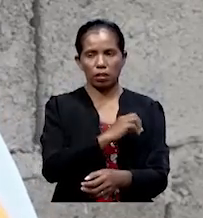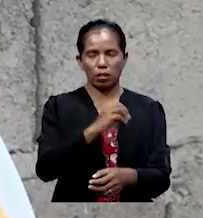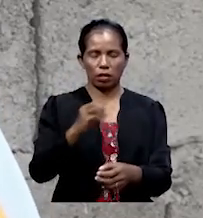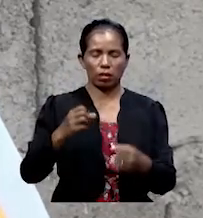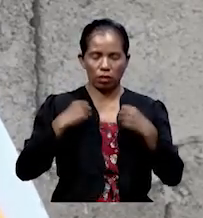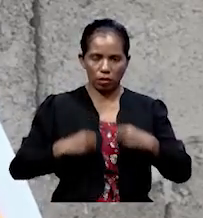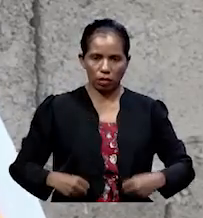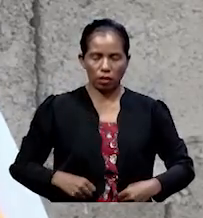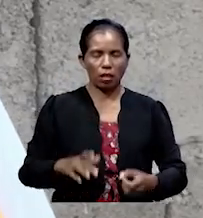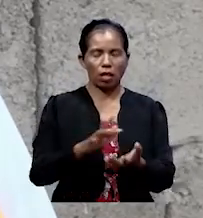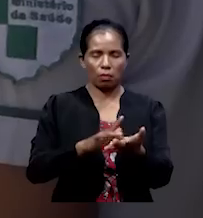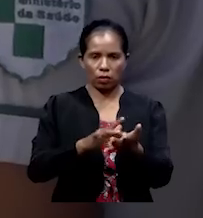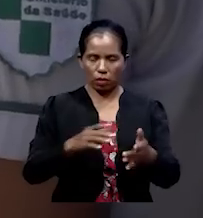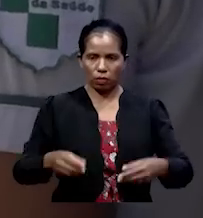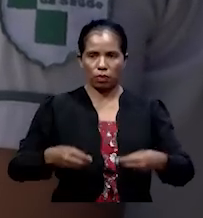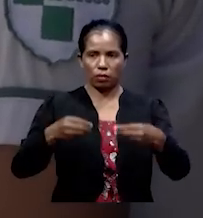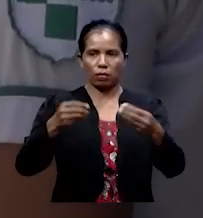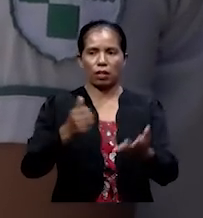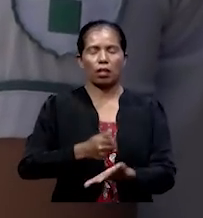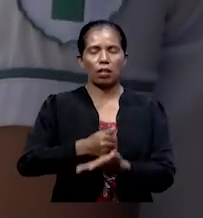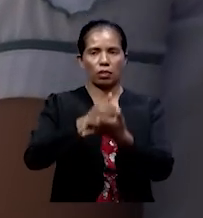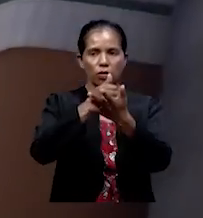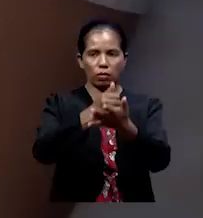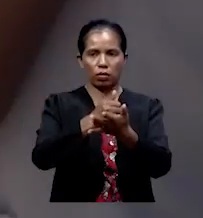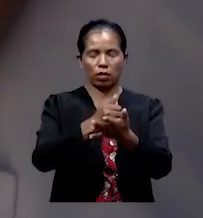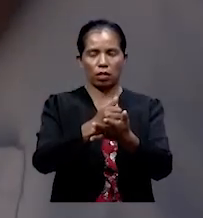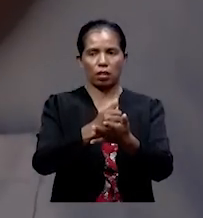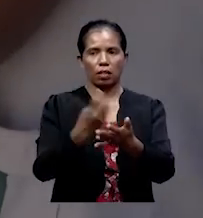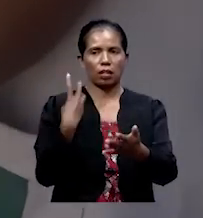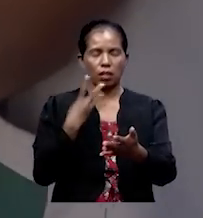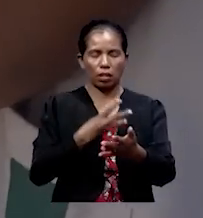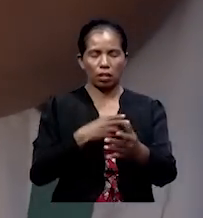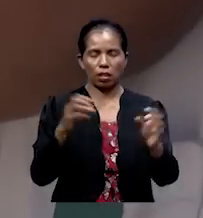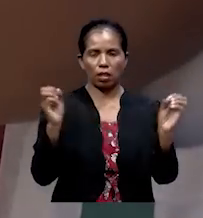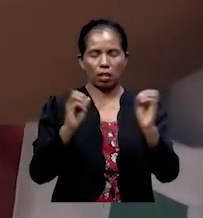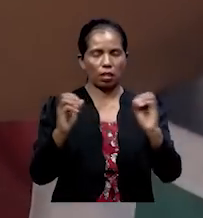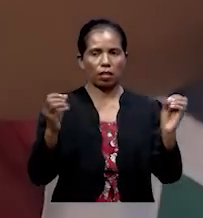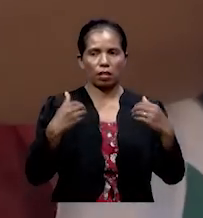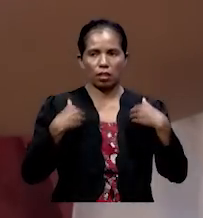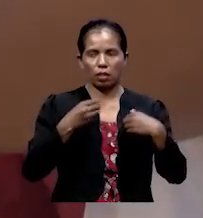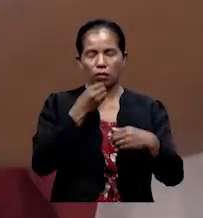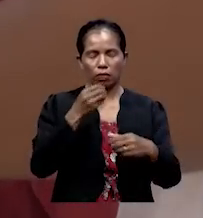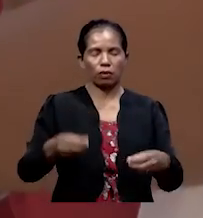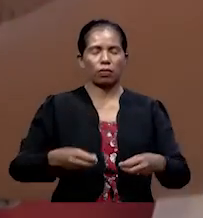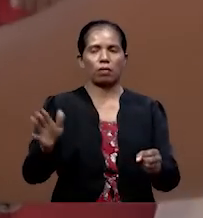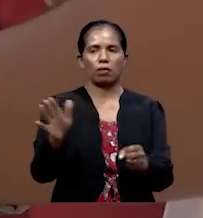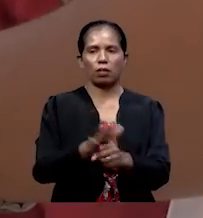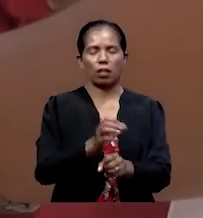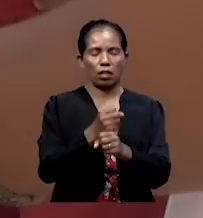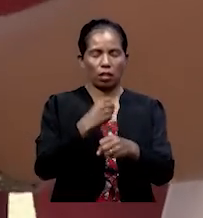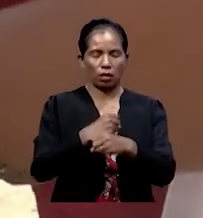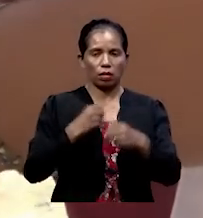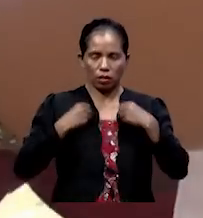Mikronutrien kai moru sana be fobane. Atu azura det buat nebe ma ita falta iha aihan. Lawas dia atu fo kompleta nia perhal ni sin dia kan